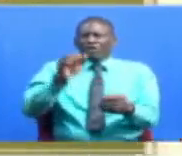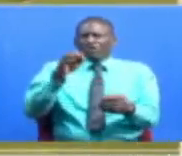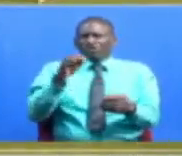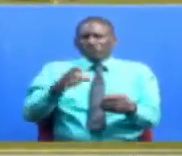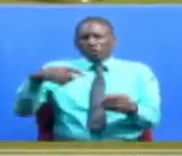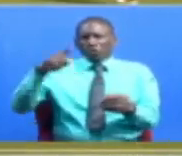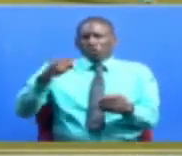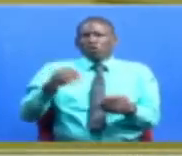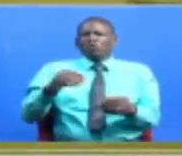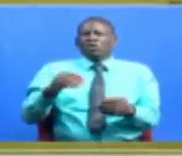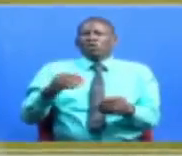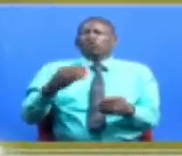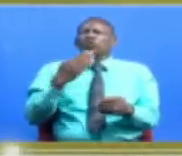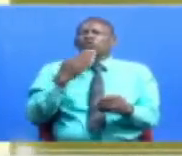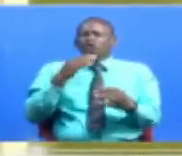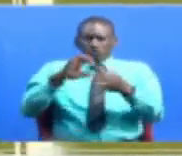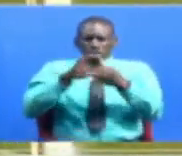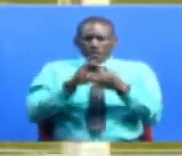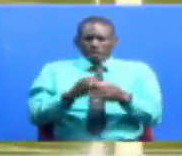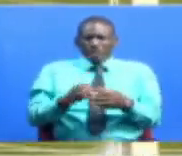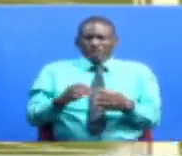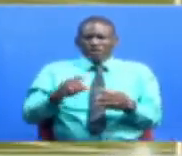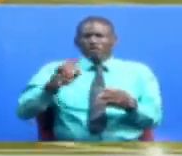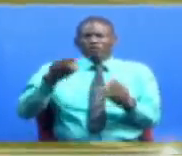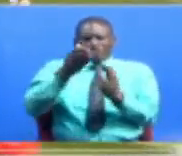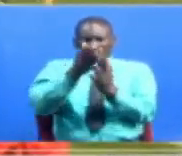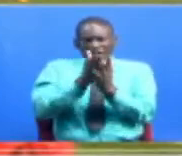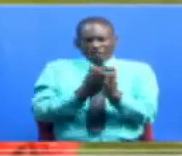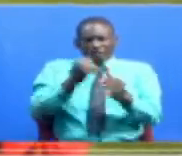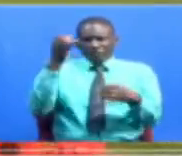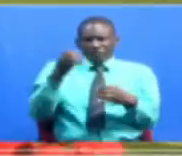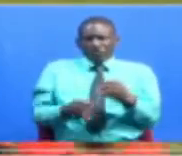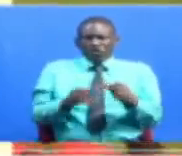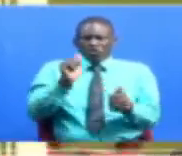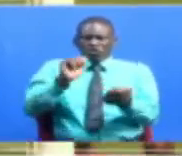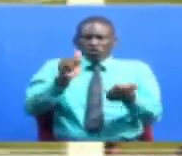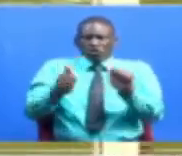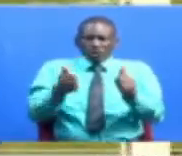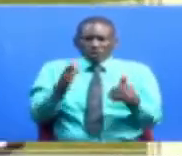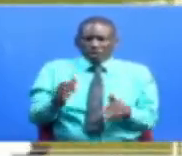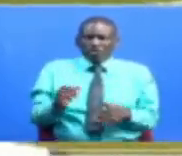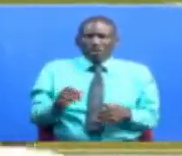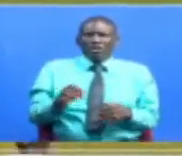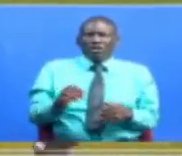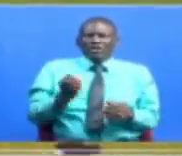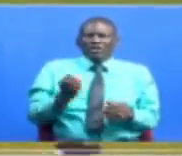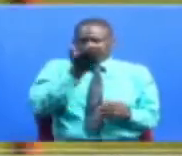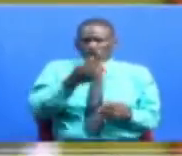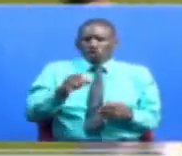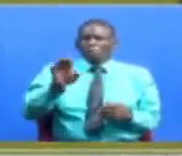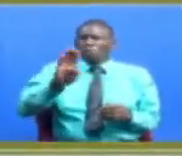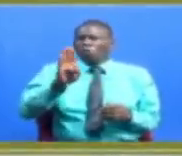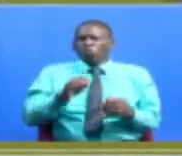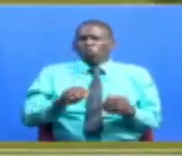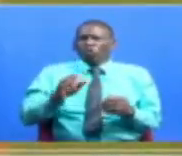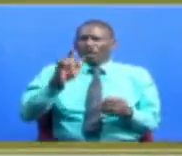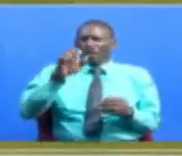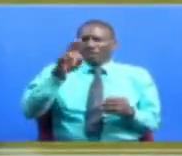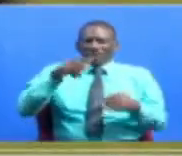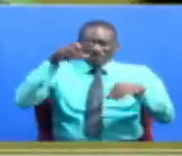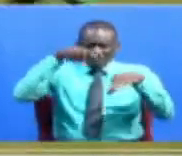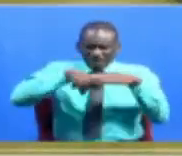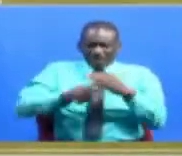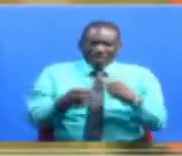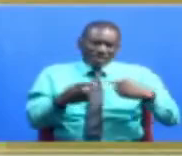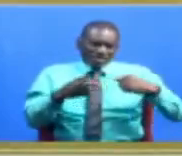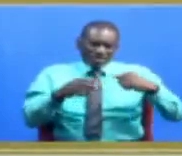United bao moja kwa sufuri katika nusu fainali ya kwanza iliyosakatwa papa hapa Stadio de Buhungu. Kevin Kimani alifunga bao la ushindi dakika